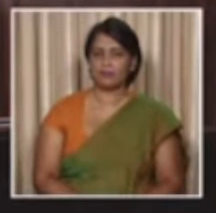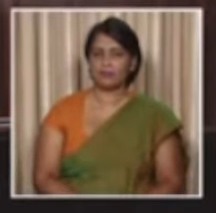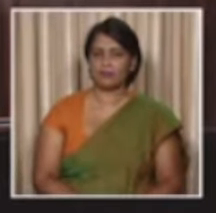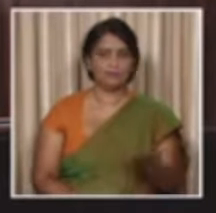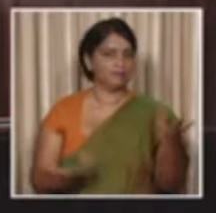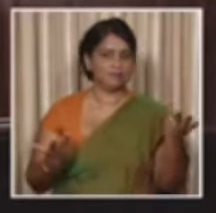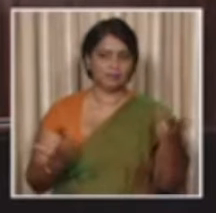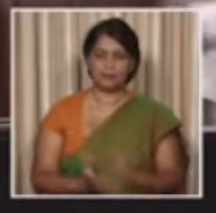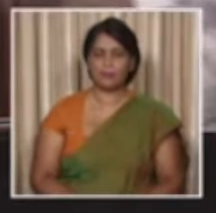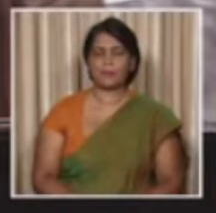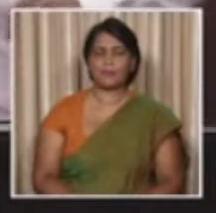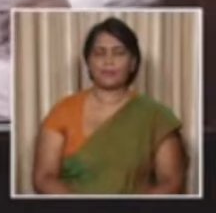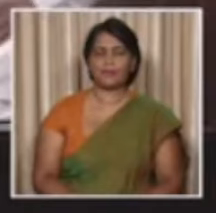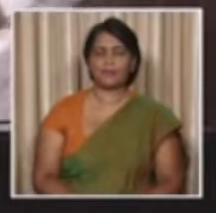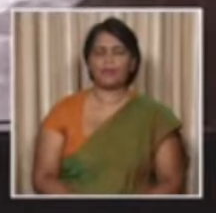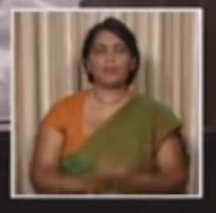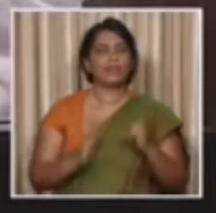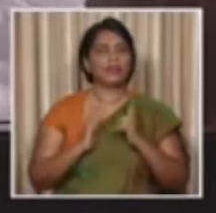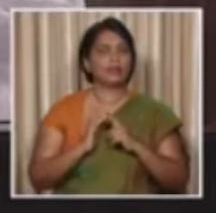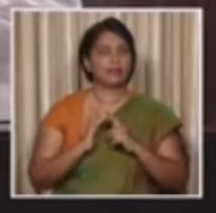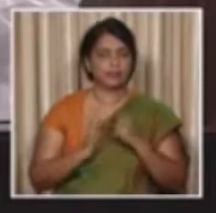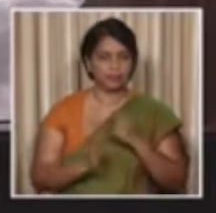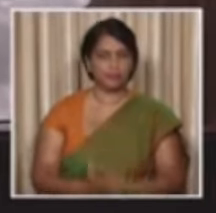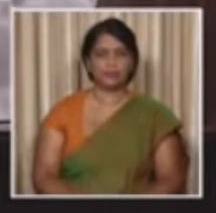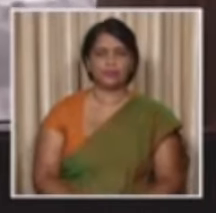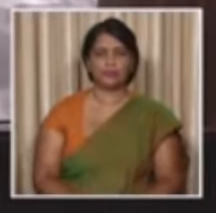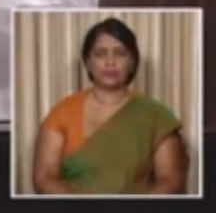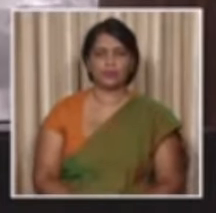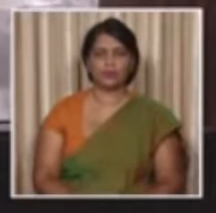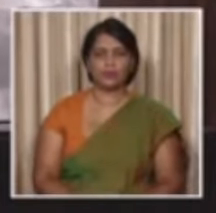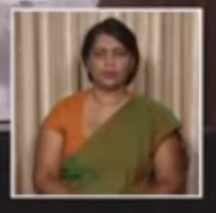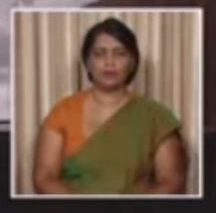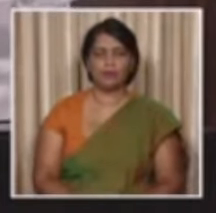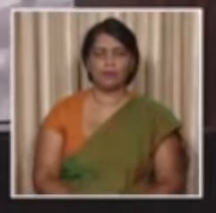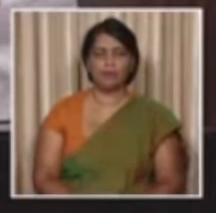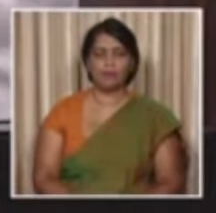එතුමත් නැත. හිමිති ඉම්රාන් මහරූප මැතිතුමා